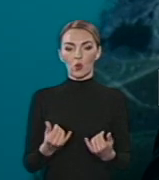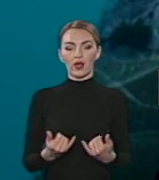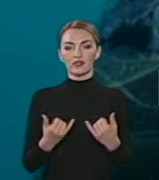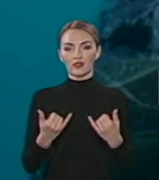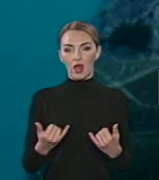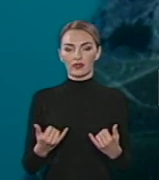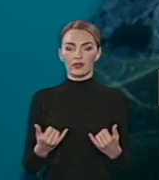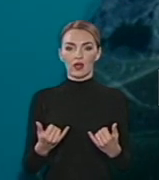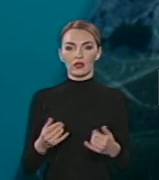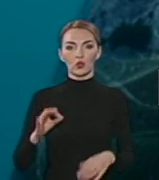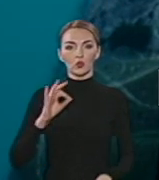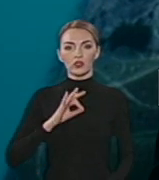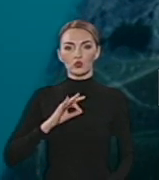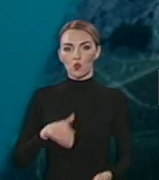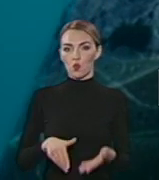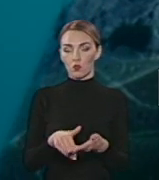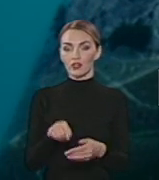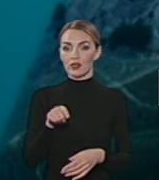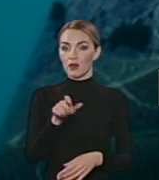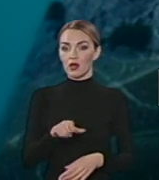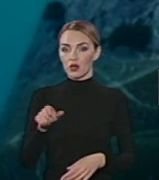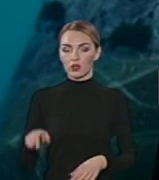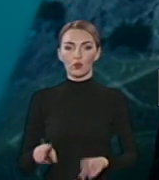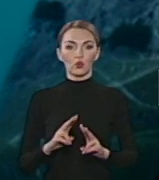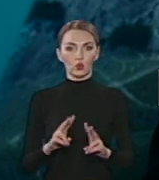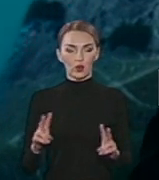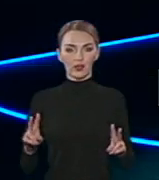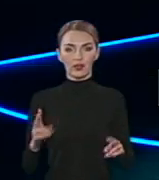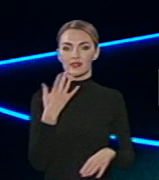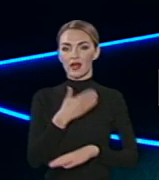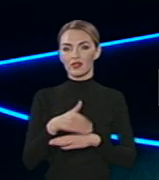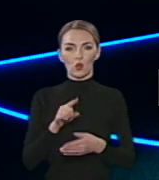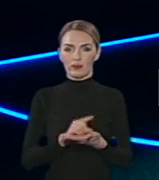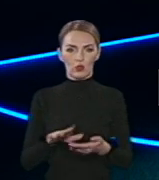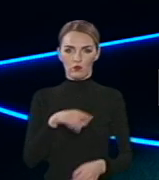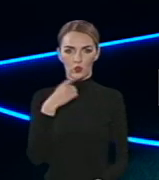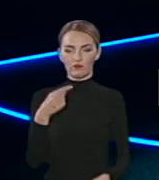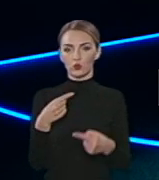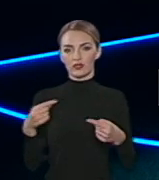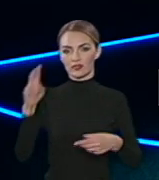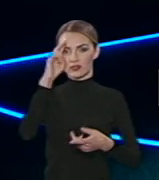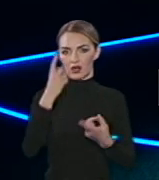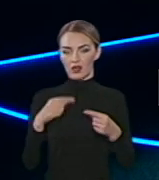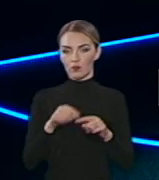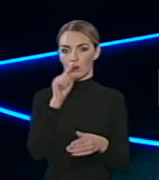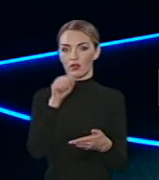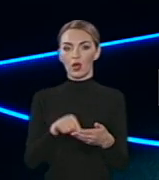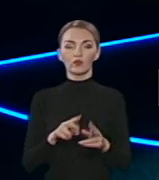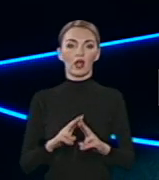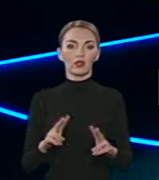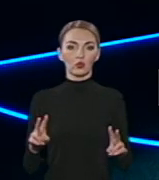оказания юридической помощи тем гражданам Украины, которые за границей, не обязательно в России, в других странах попадают в